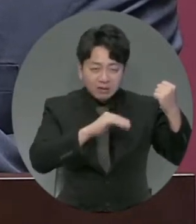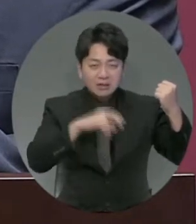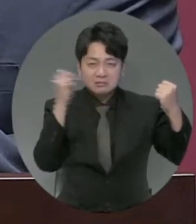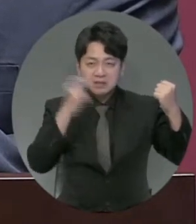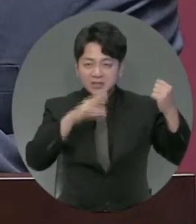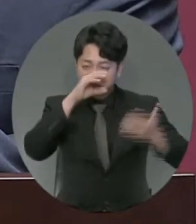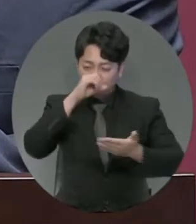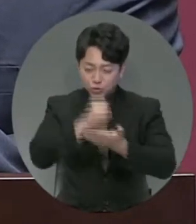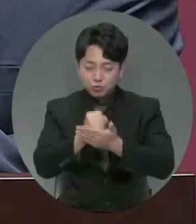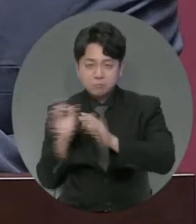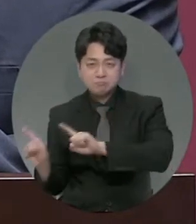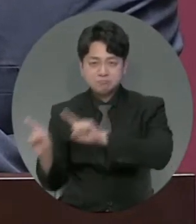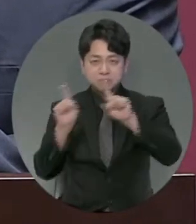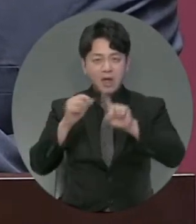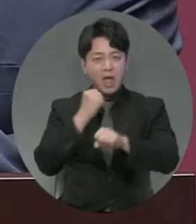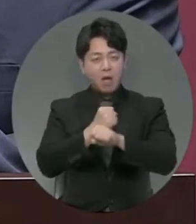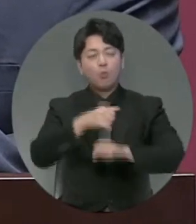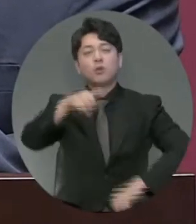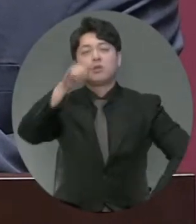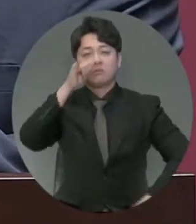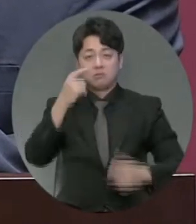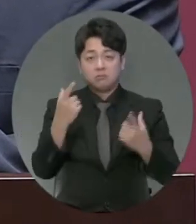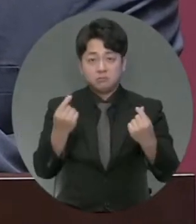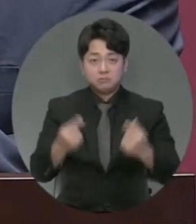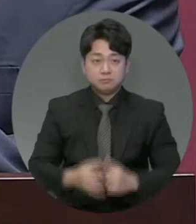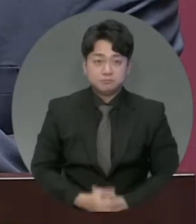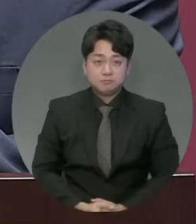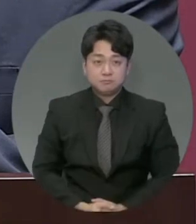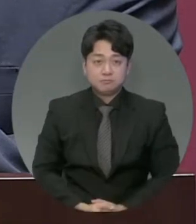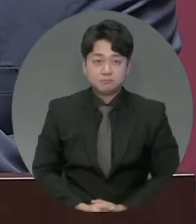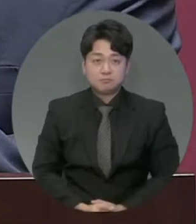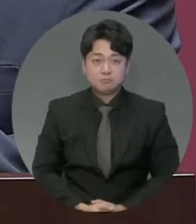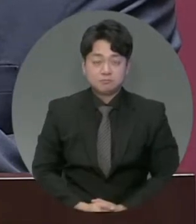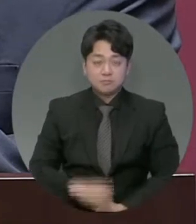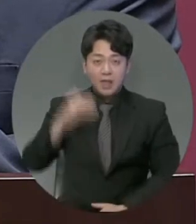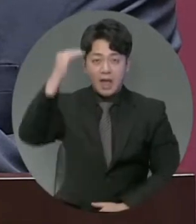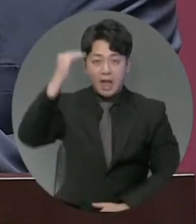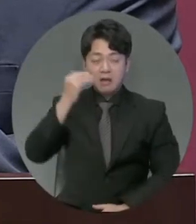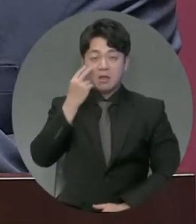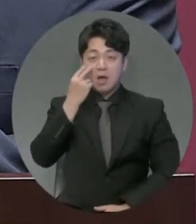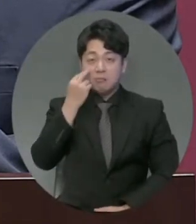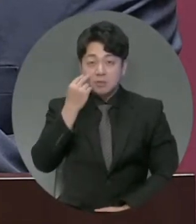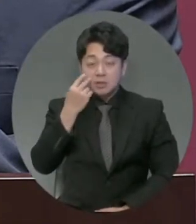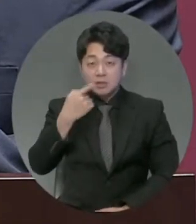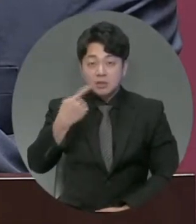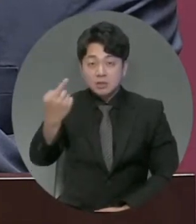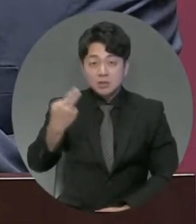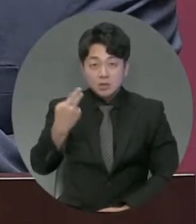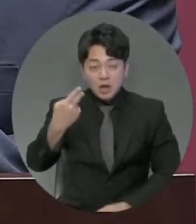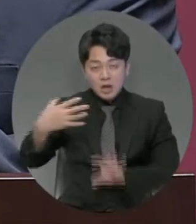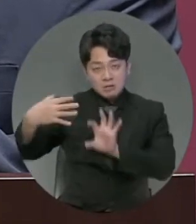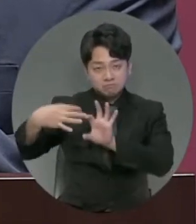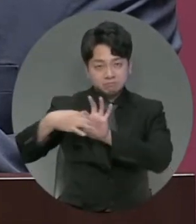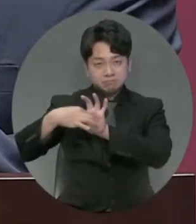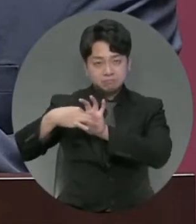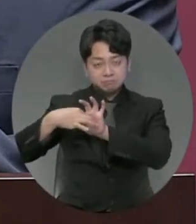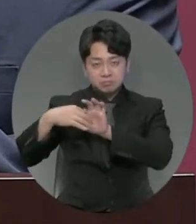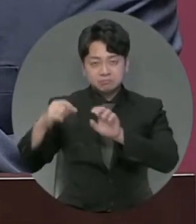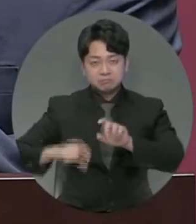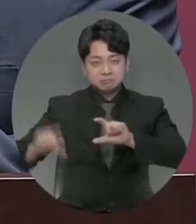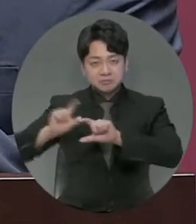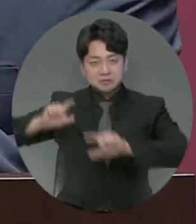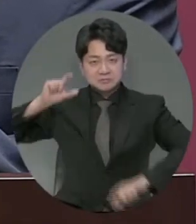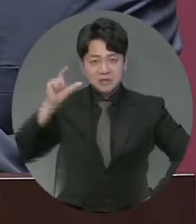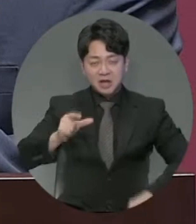이렇게 생각합니다. 제일 큰 것은 한미 동맹을 철저한 그러한 기반 위에 올려놨다